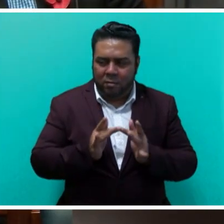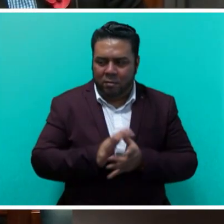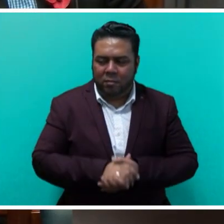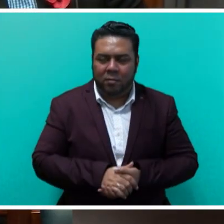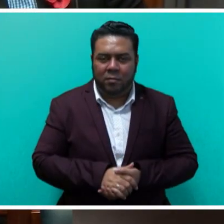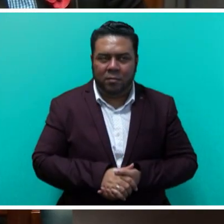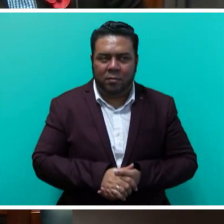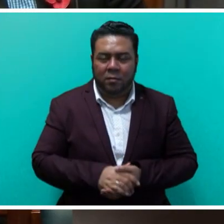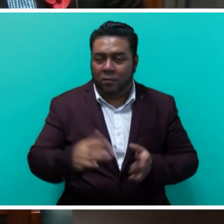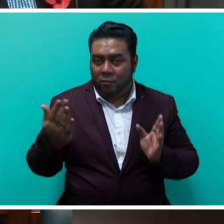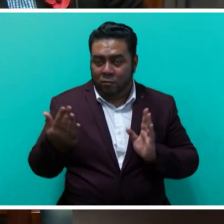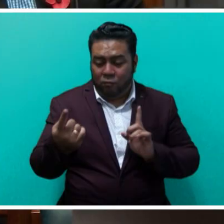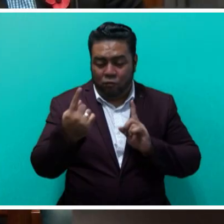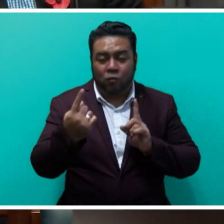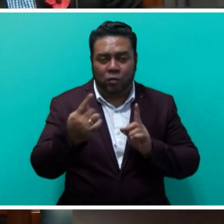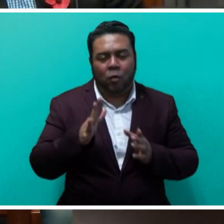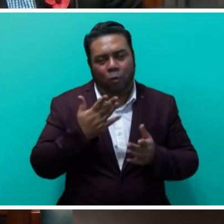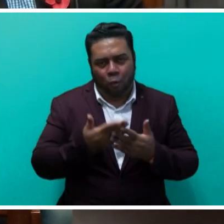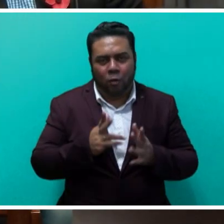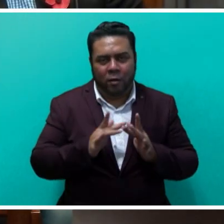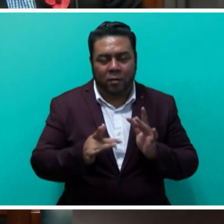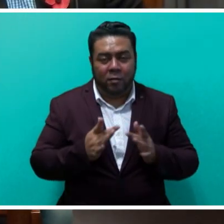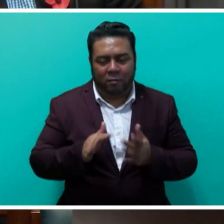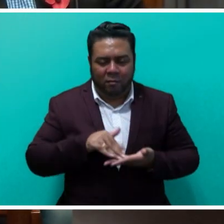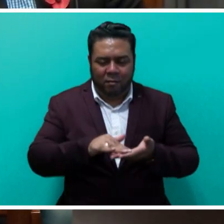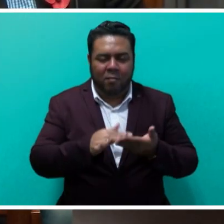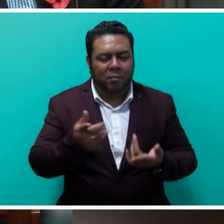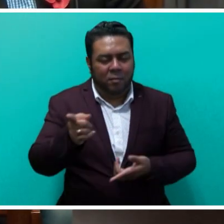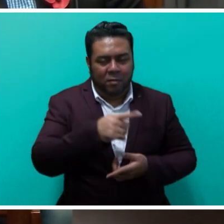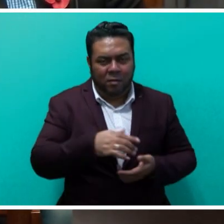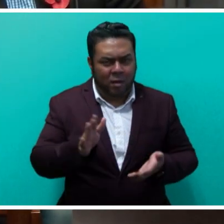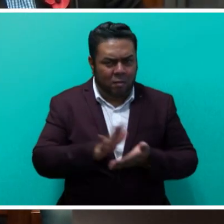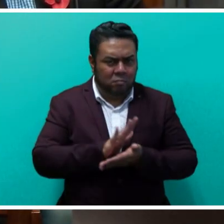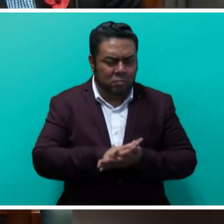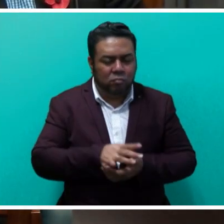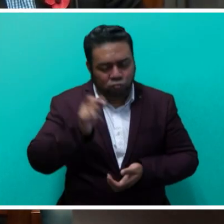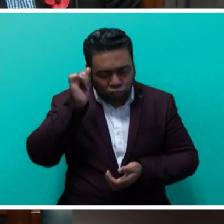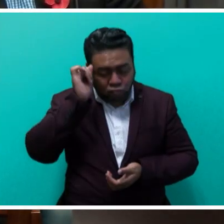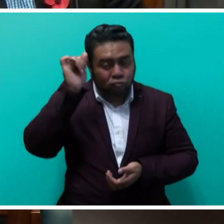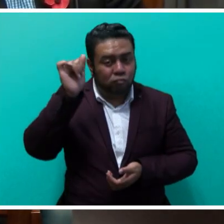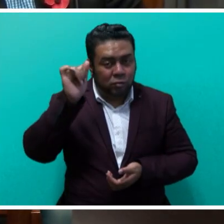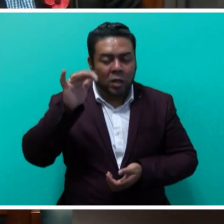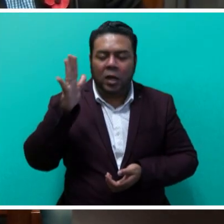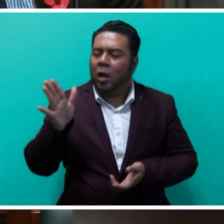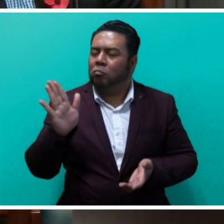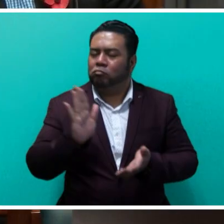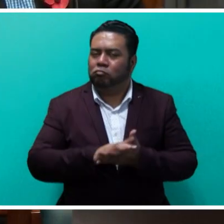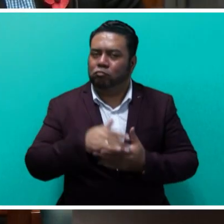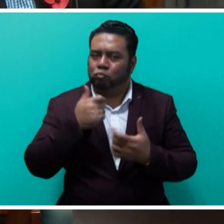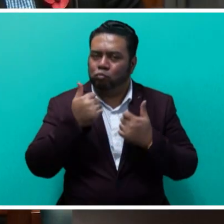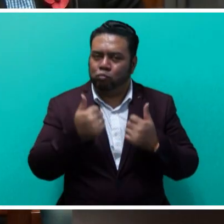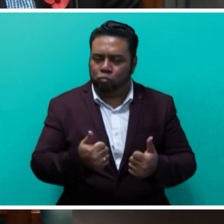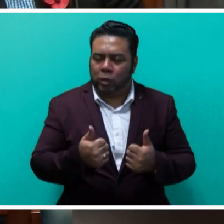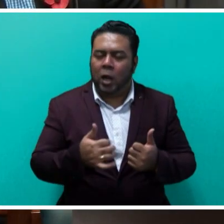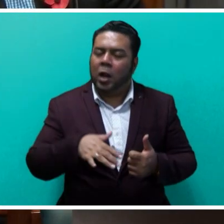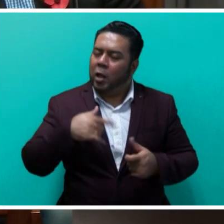na ituvutuva go e vukea na kena marautaki kakilai na totoka ni